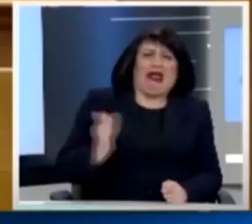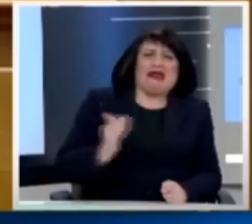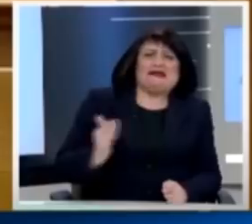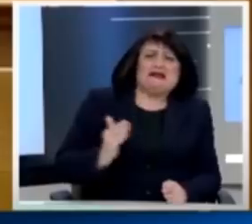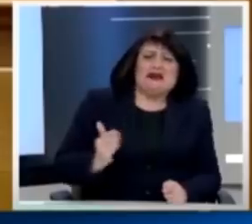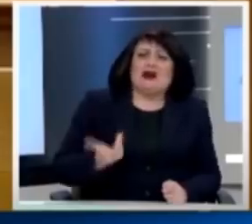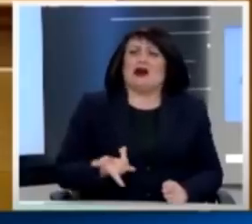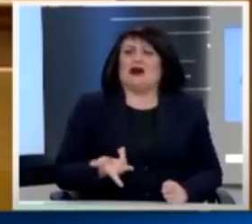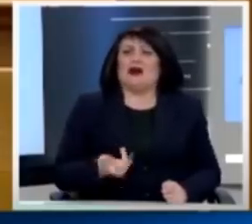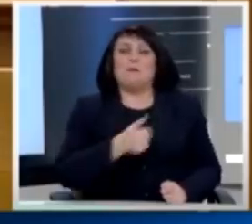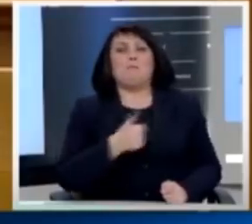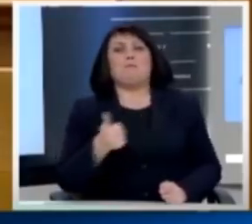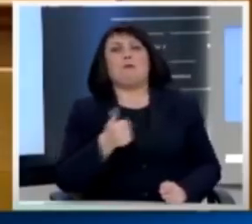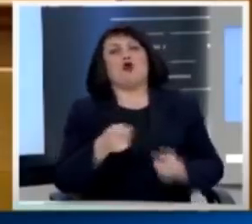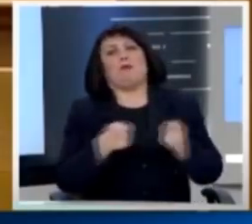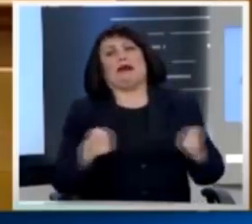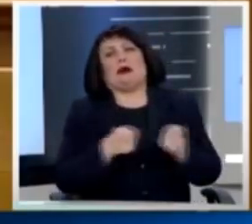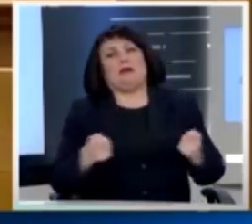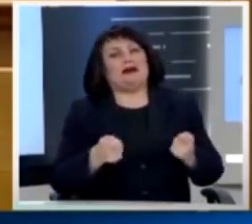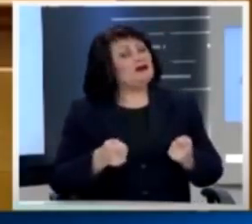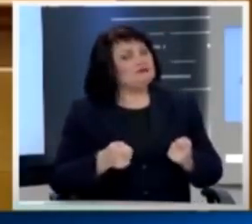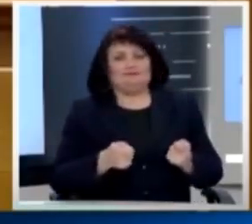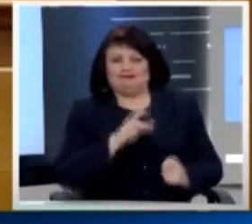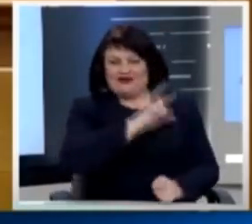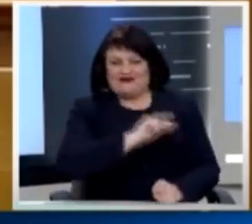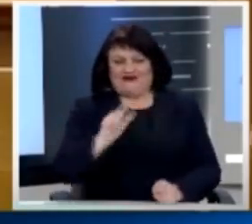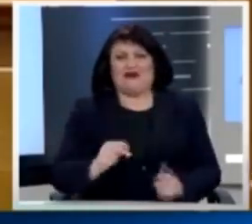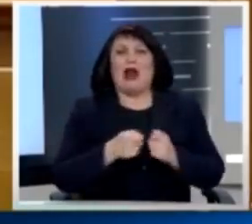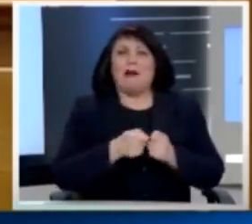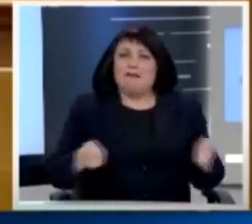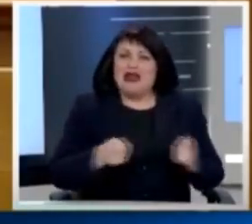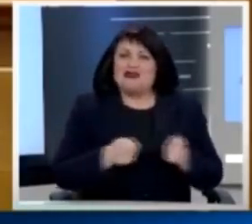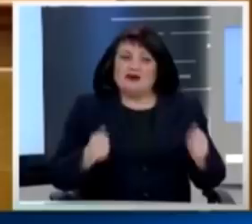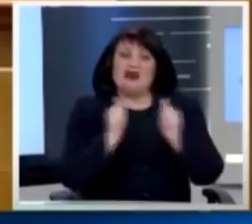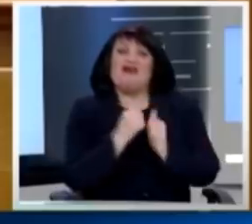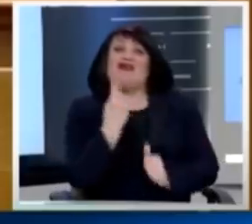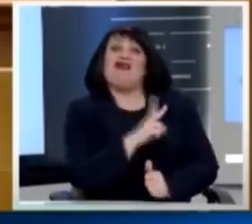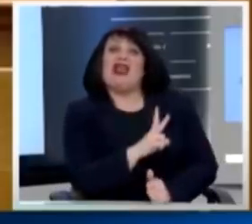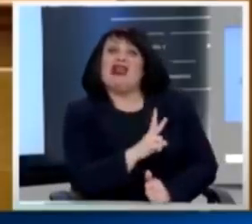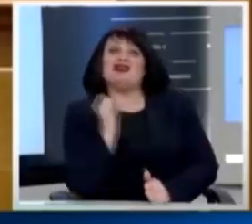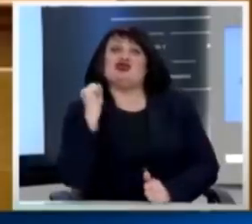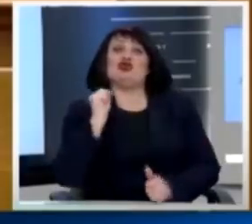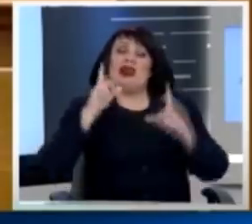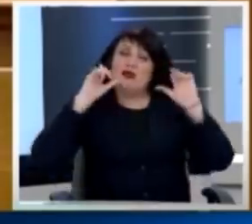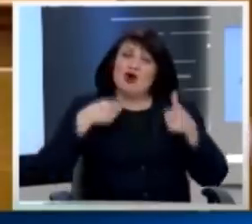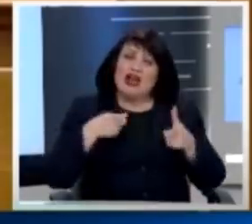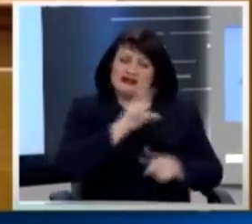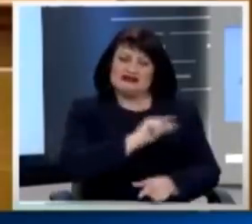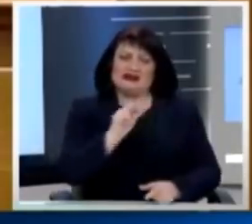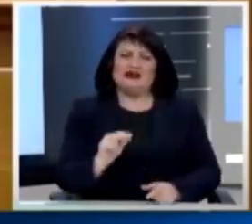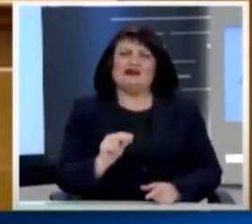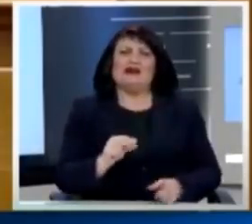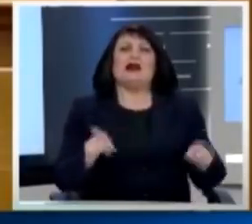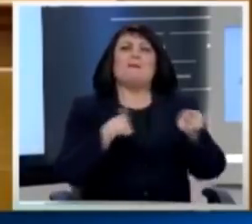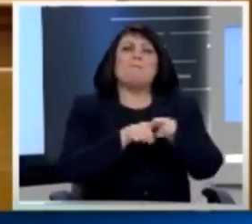μόνο αυτή παίρνει τέτοια μέτρα. Τα ίδια μέτρα φέρνουν και οι φίλοι σας οι σοσιαλδημοκράτες μαζί με